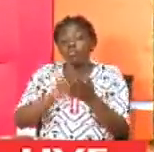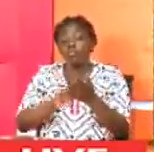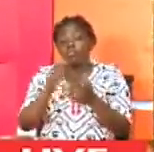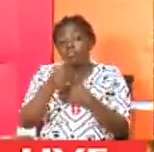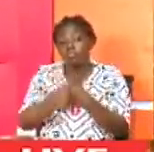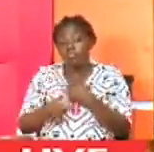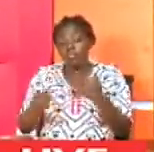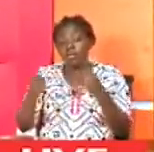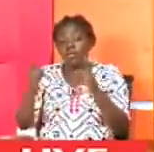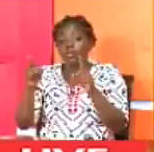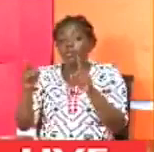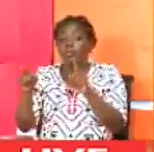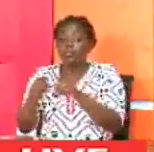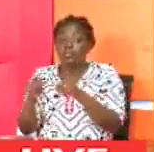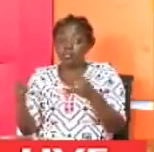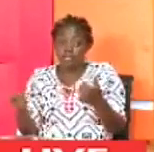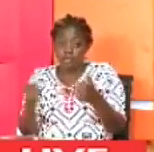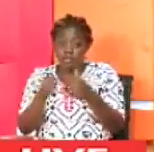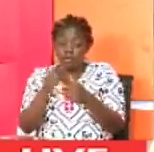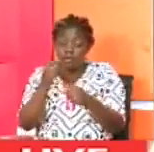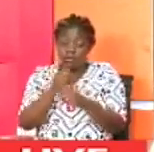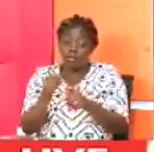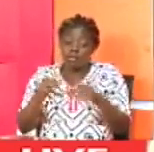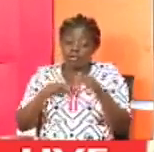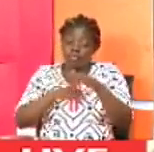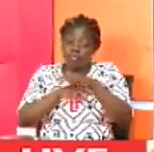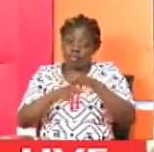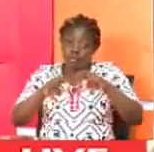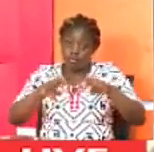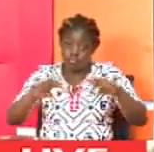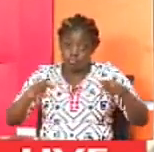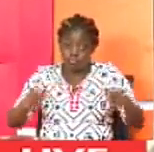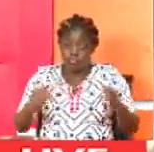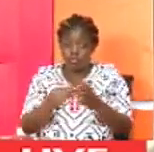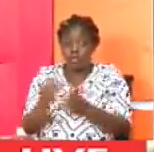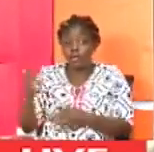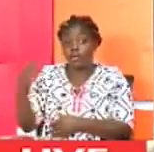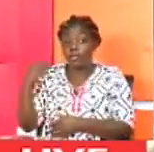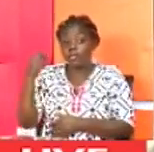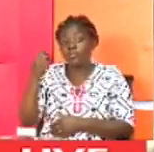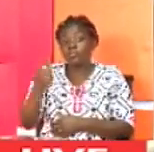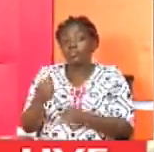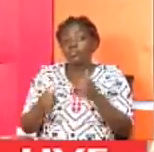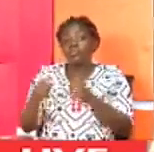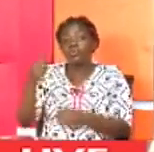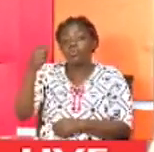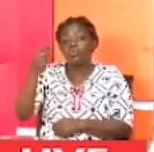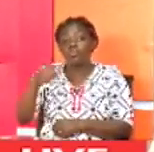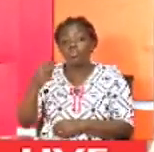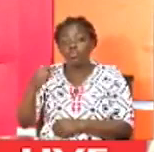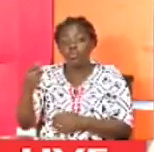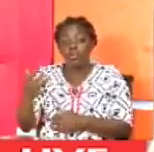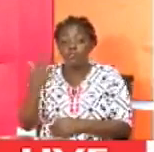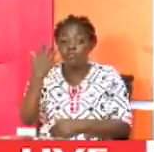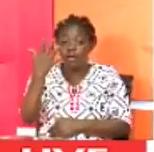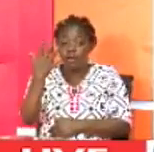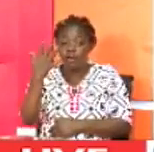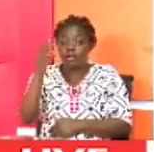ogw'omunaana ng'okusinziira okunoonyereza okwakola omwaka ogwedde eggwanga liri mu woteeri mukaaga zooke ziri ku mutindo ogwa